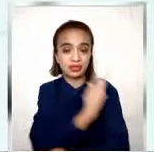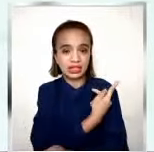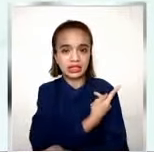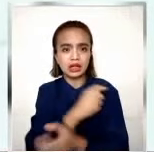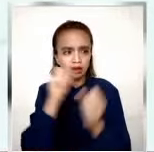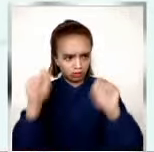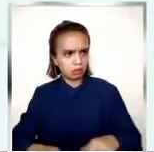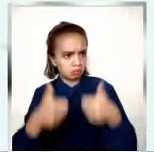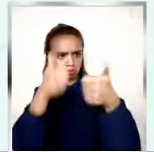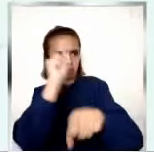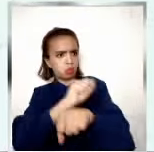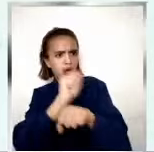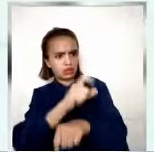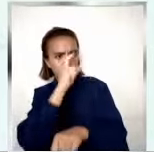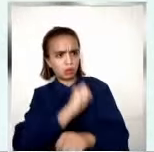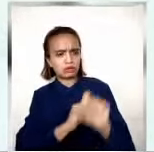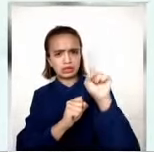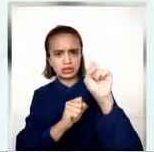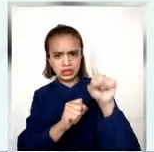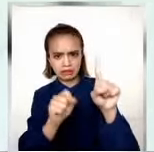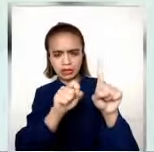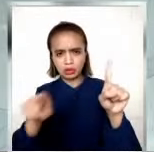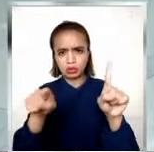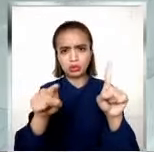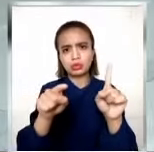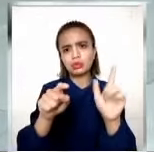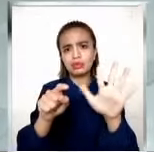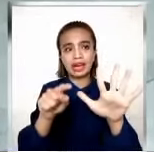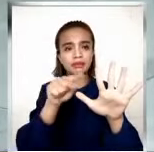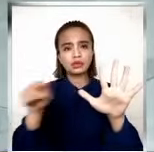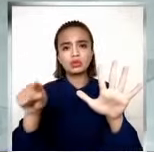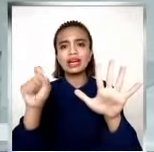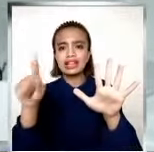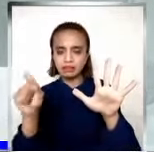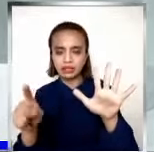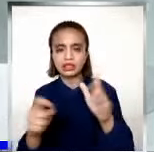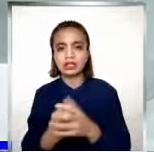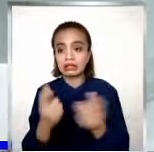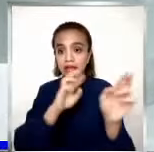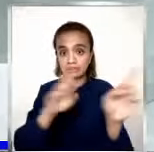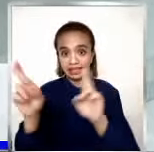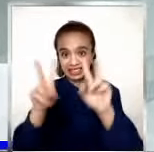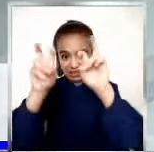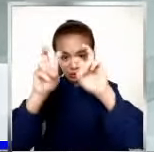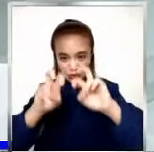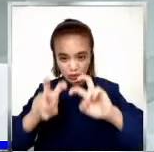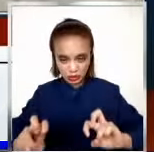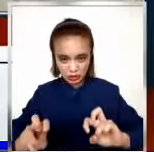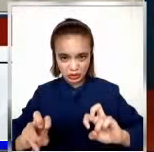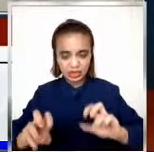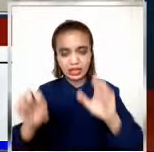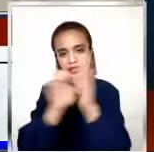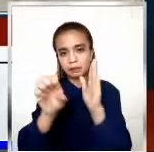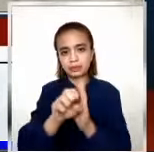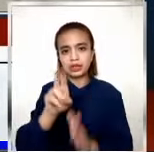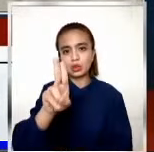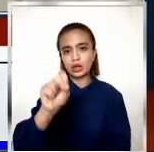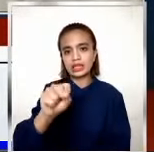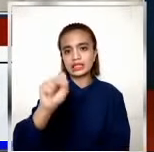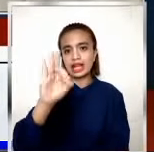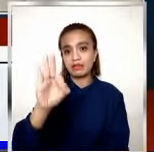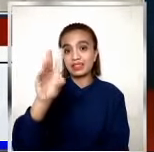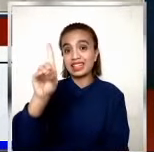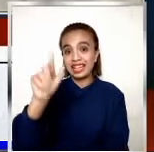Naghahanda na silang isumite ang datos ng kanilang clinical trial sa mga regulatory authority gaya ng US FDA. This is very